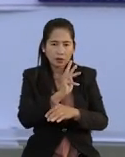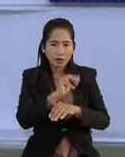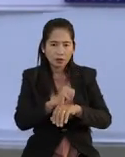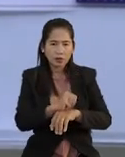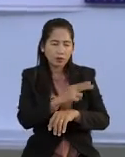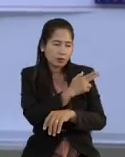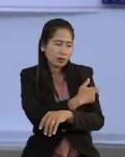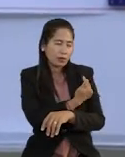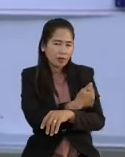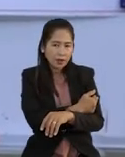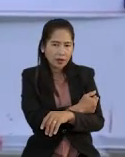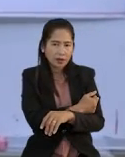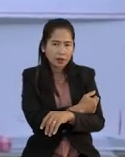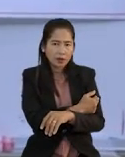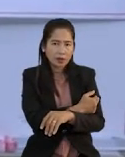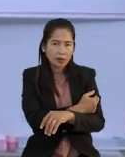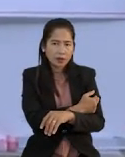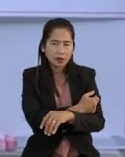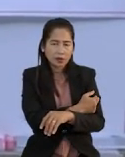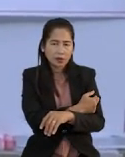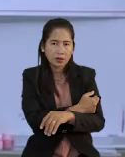rồi xuống sốc hà phị bá